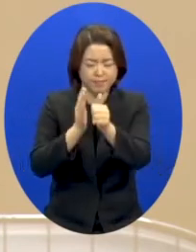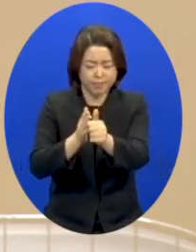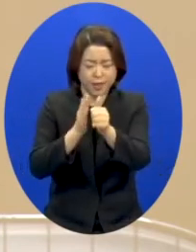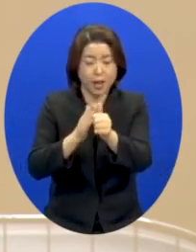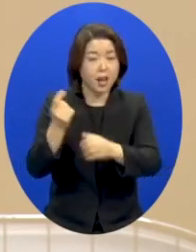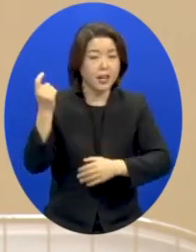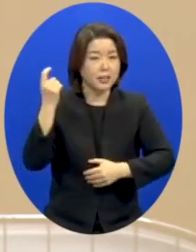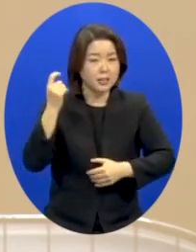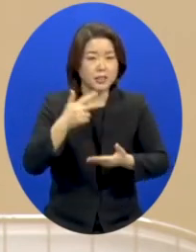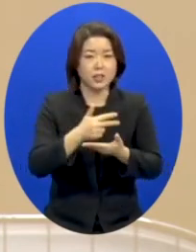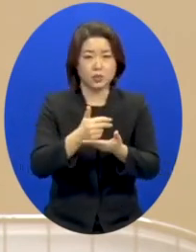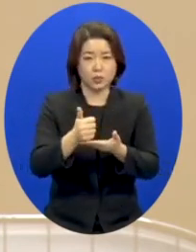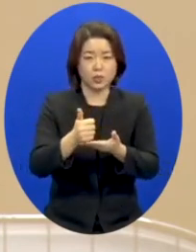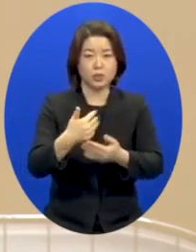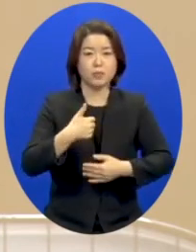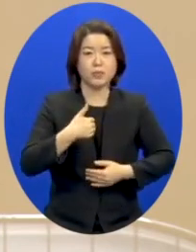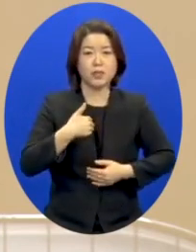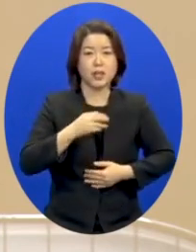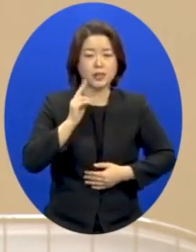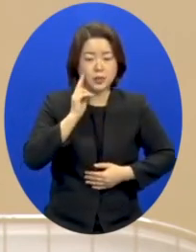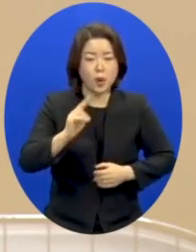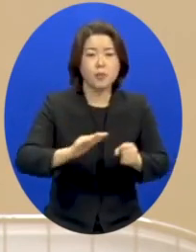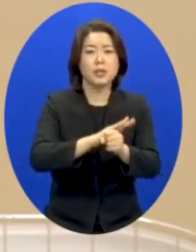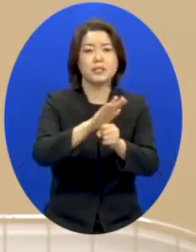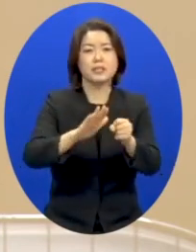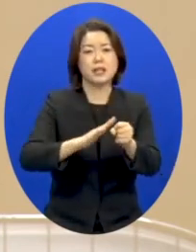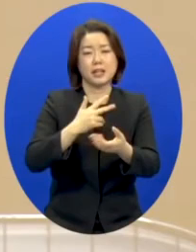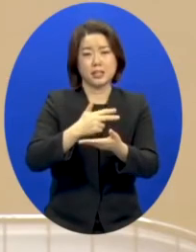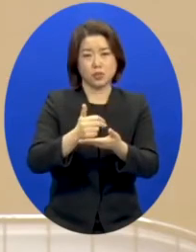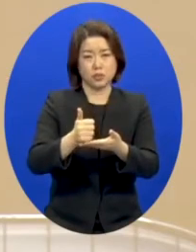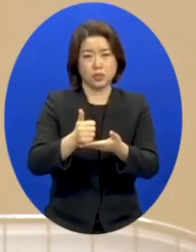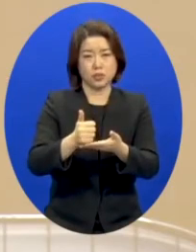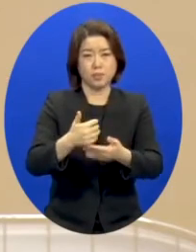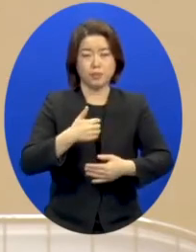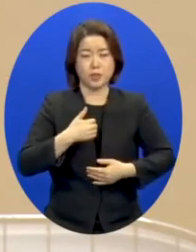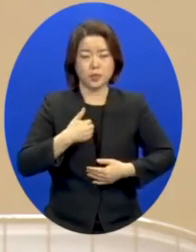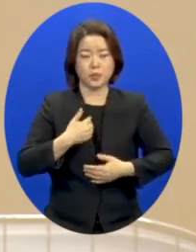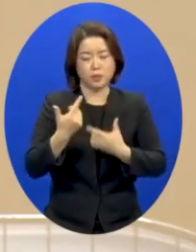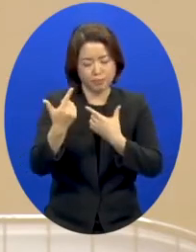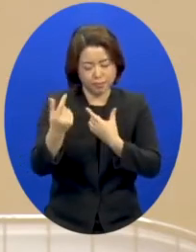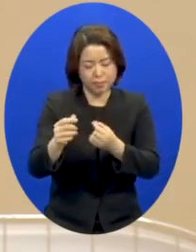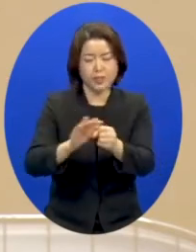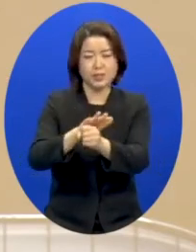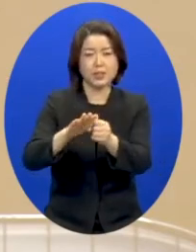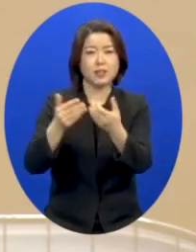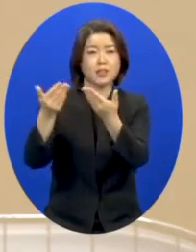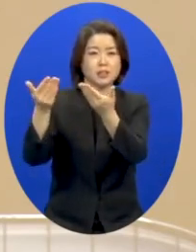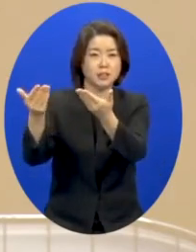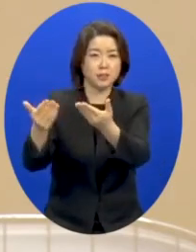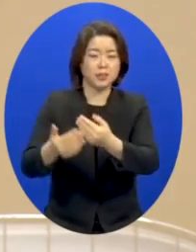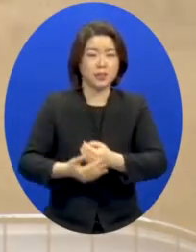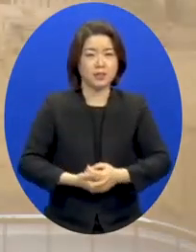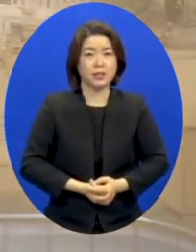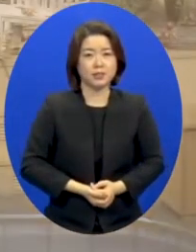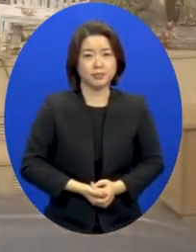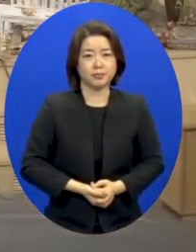주님, 저를 너무나도 사랑하시는 주님, 저도 사랑합니다.